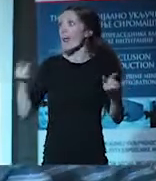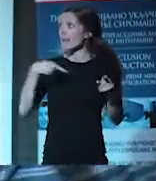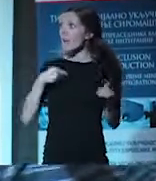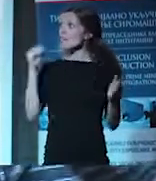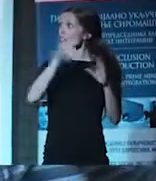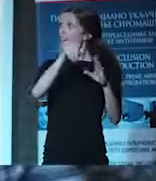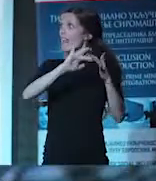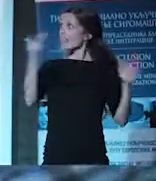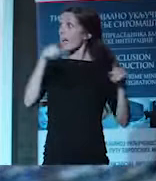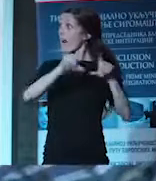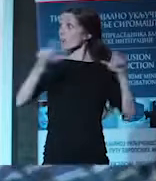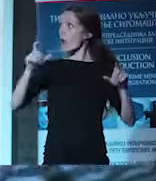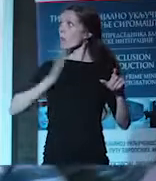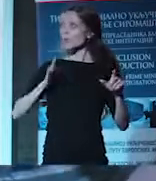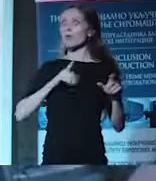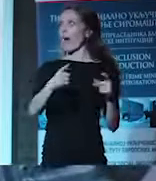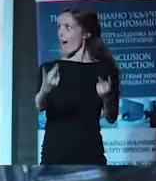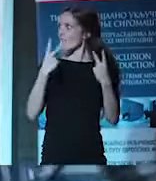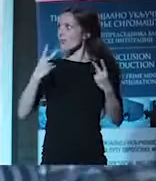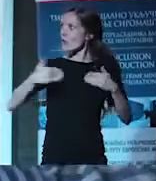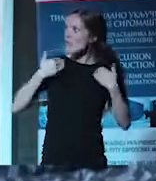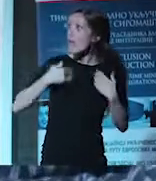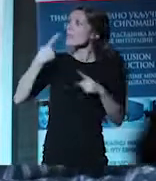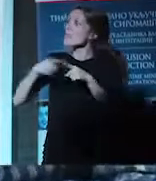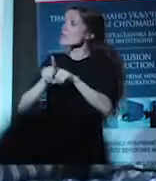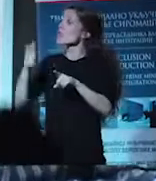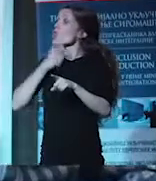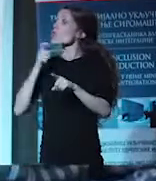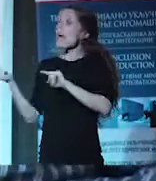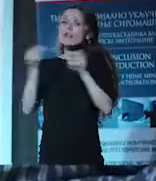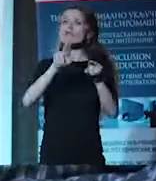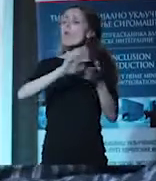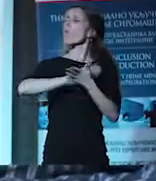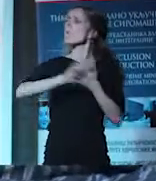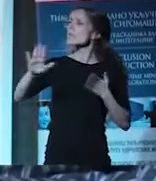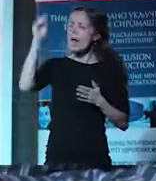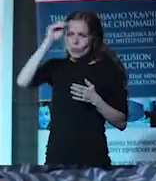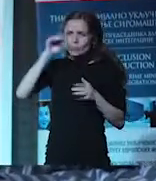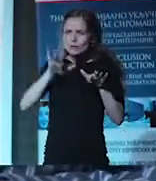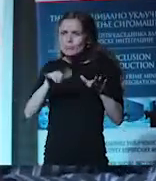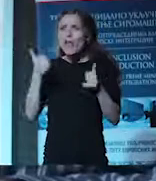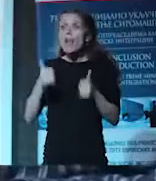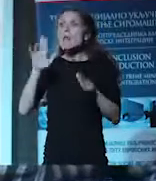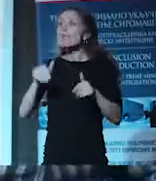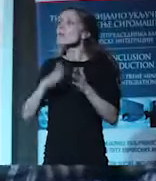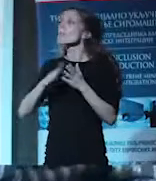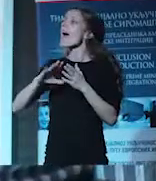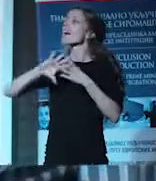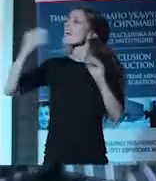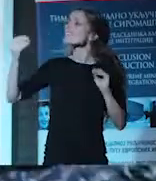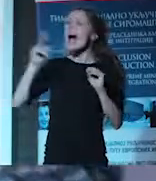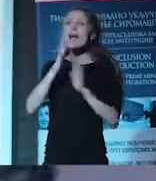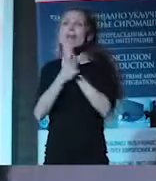velike važnosti najviše za klince, a potom i za starije koji mogu da dođu i potpuno besplatno edukuju se ili čuju preko Skype-a sa svojima